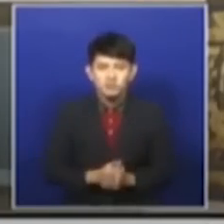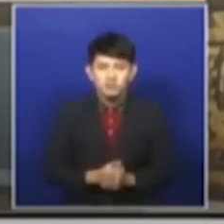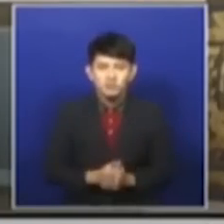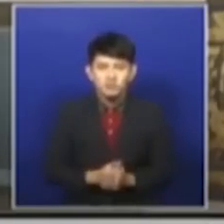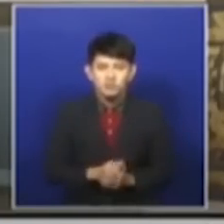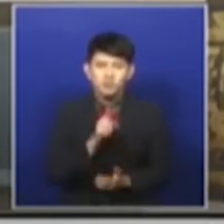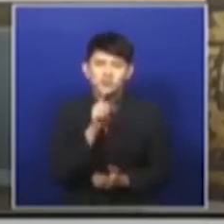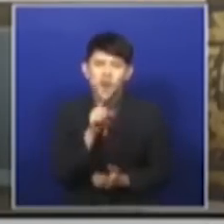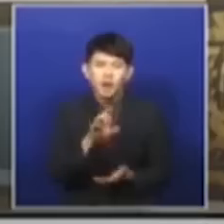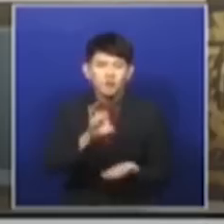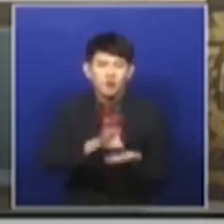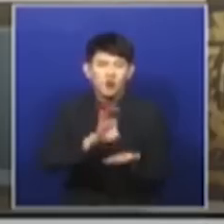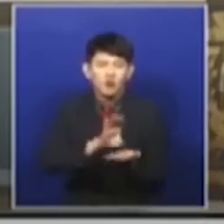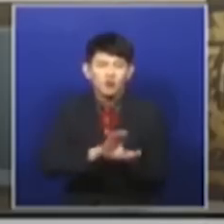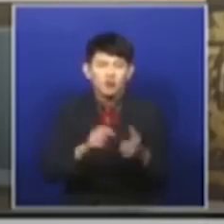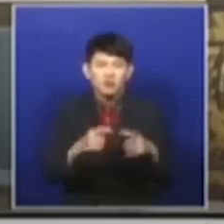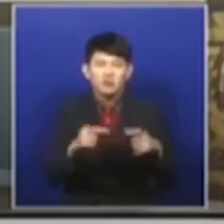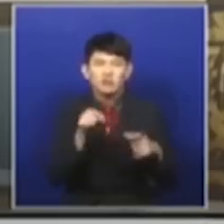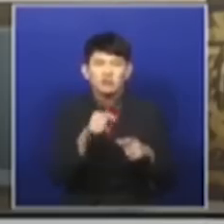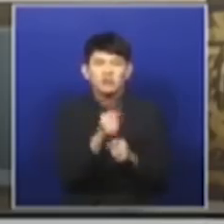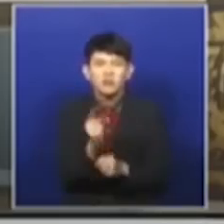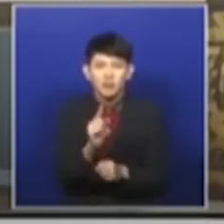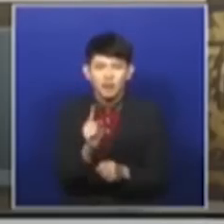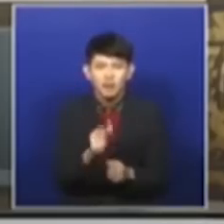ถามว่ากองทุนนี้ทำไรครับ